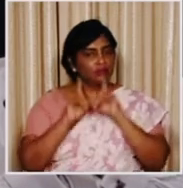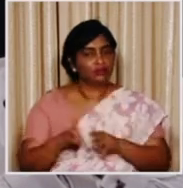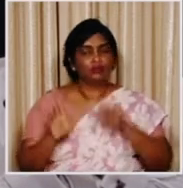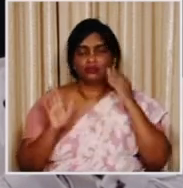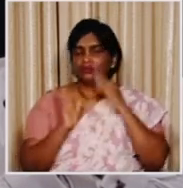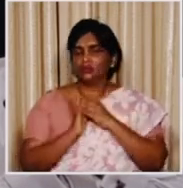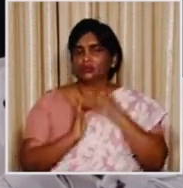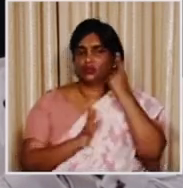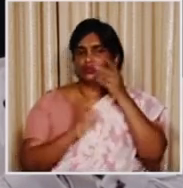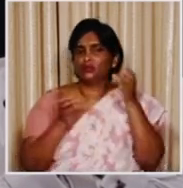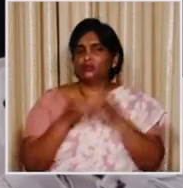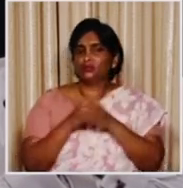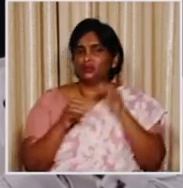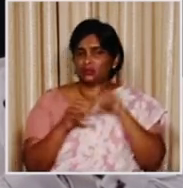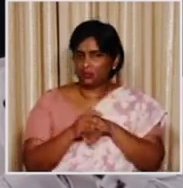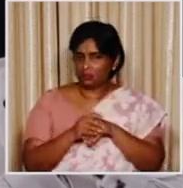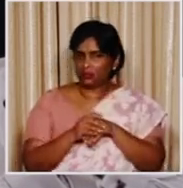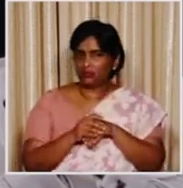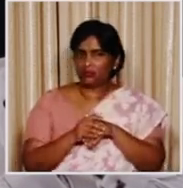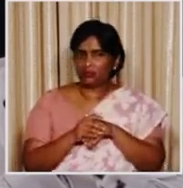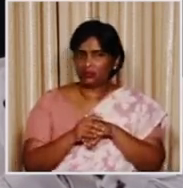දේවල් බුද්ධිංශයේ ඉඳගෙන යම්